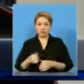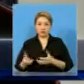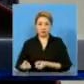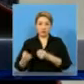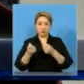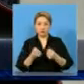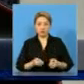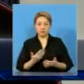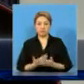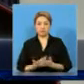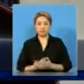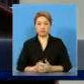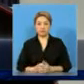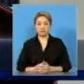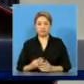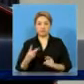шықтық. Және